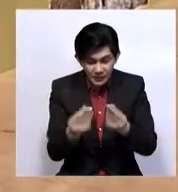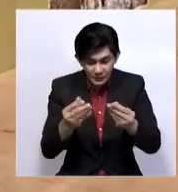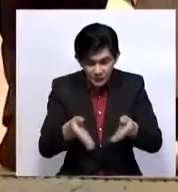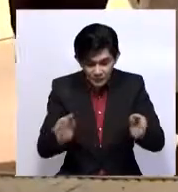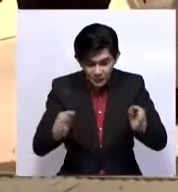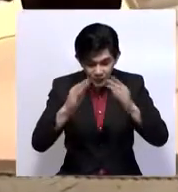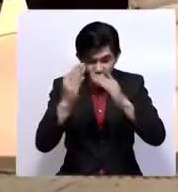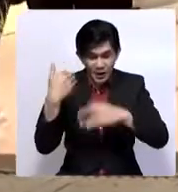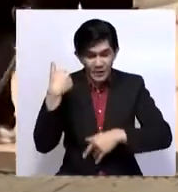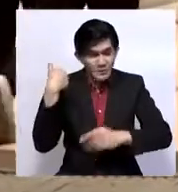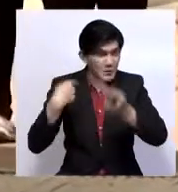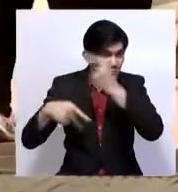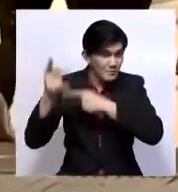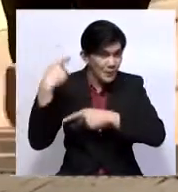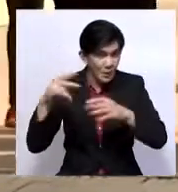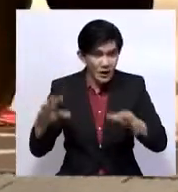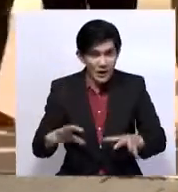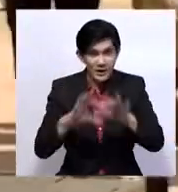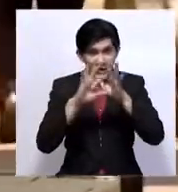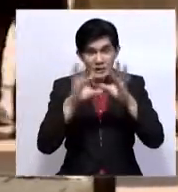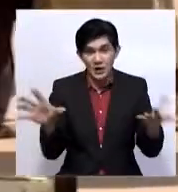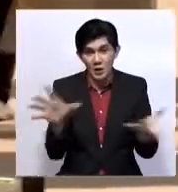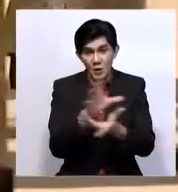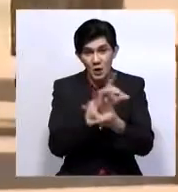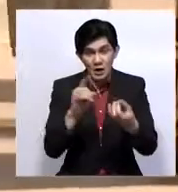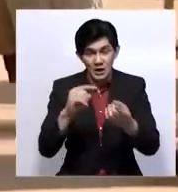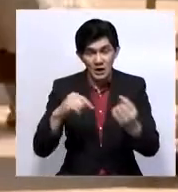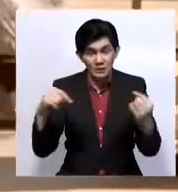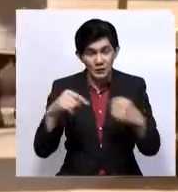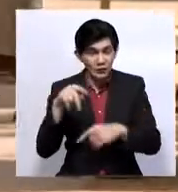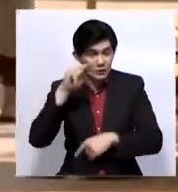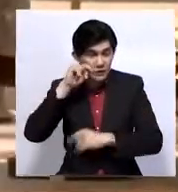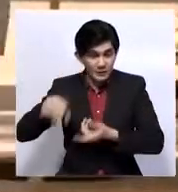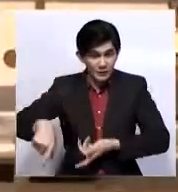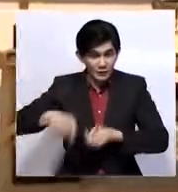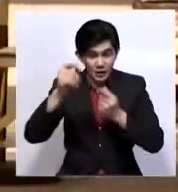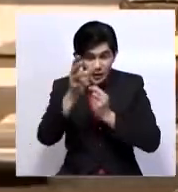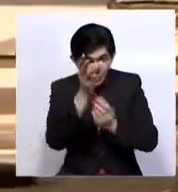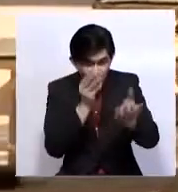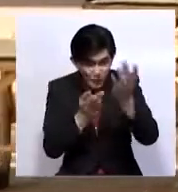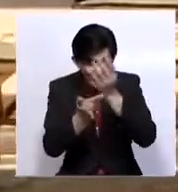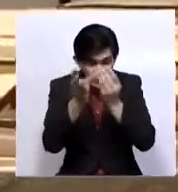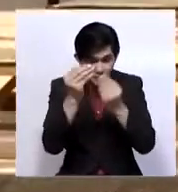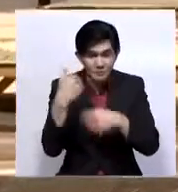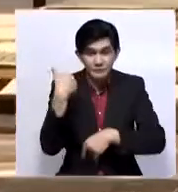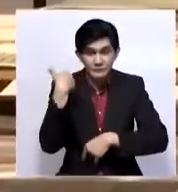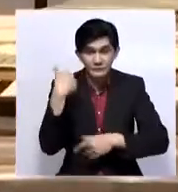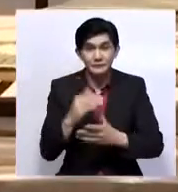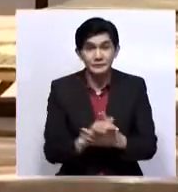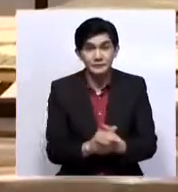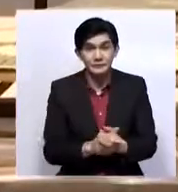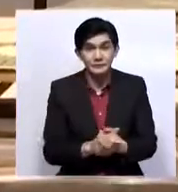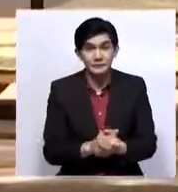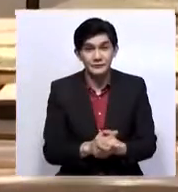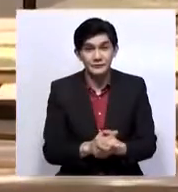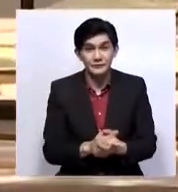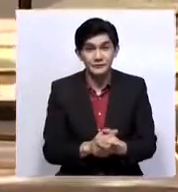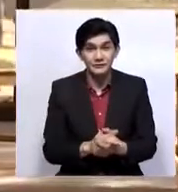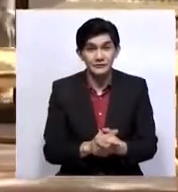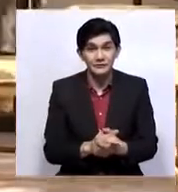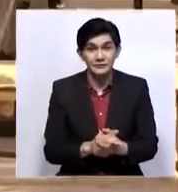และยังมีนิทรรศการประวัติความเป็นมาของประเพณีสงกรานต์ให้ได้ศึกษาเรียนรู้อีกด้วยค่ะ